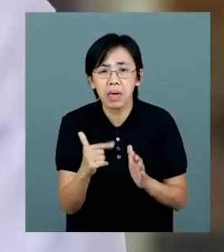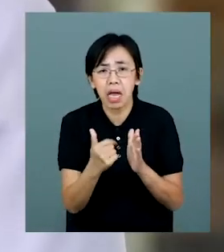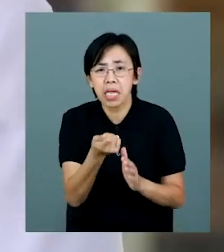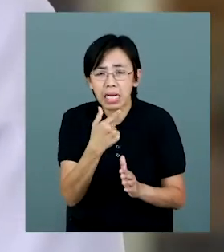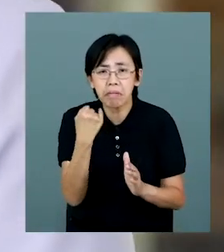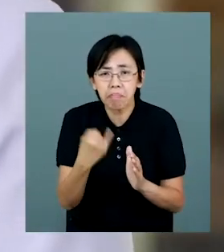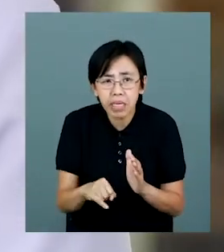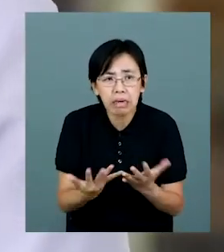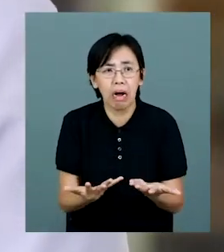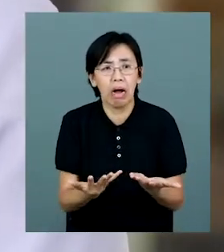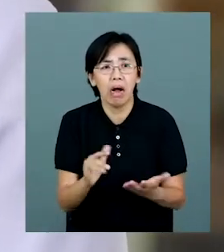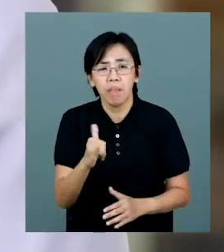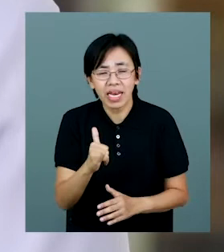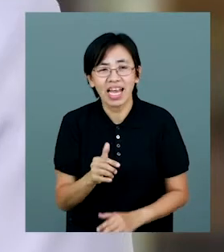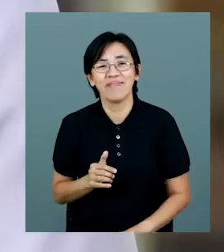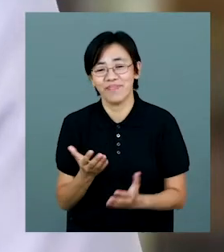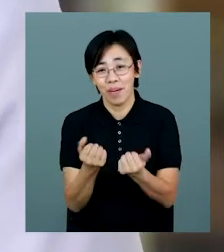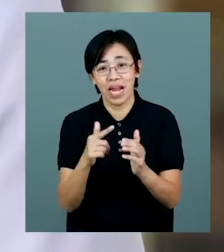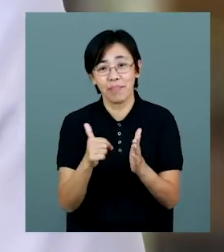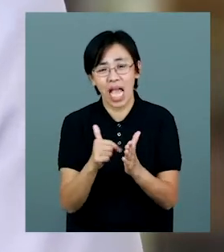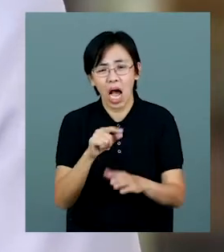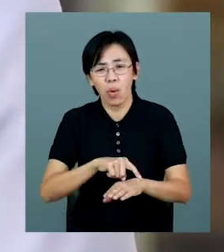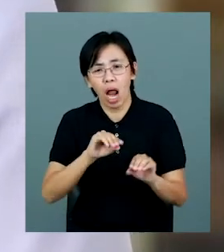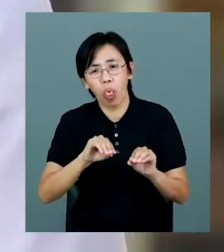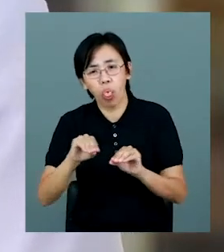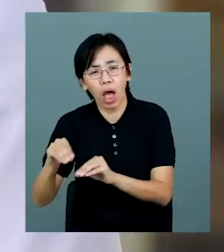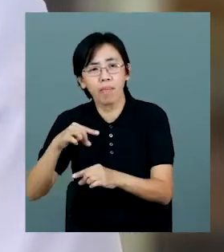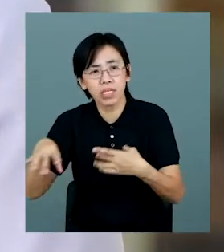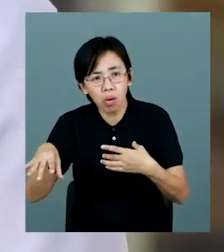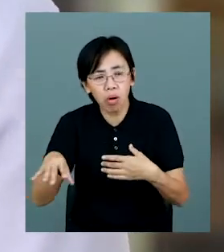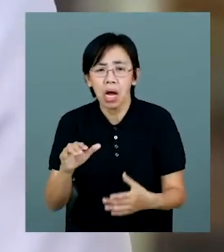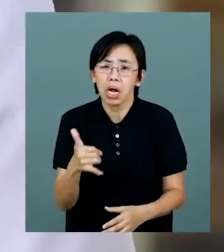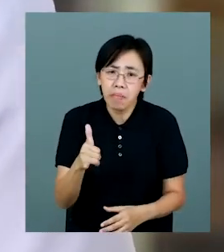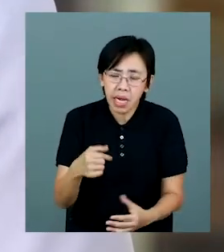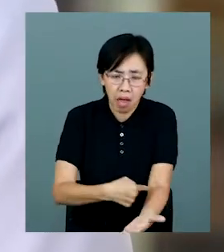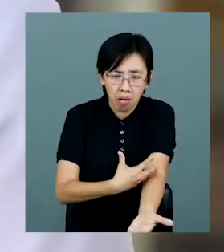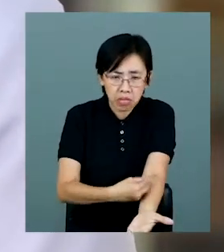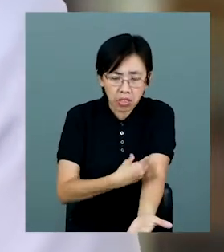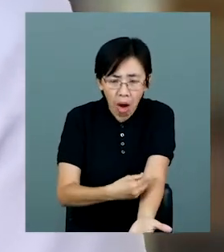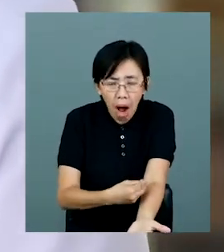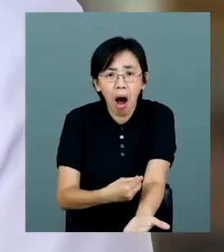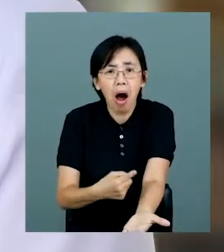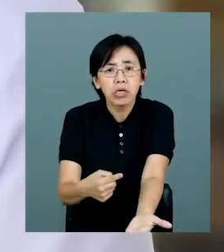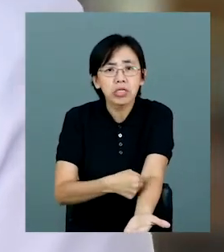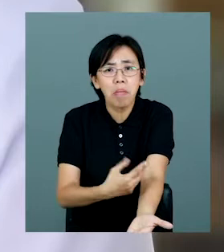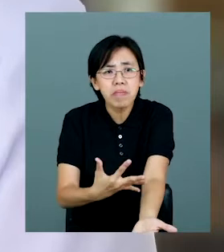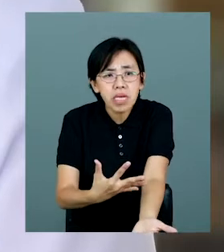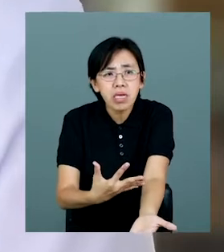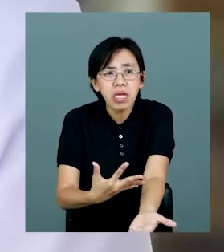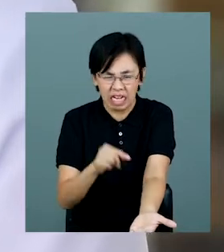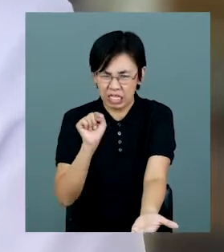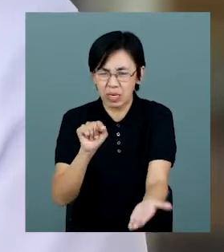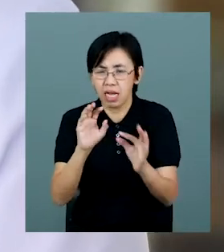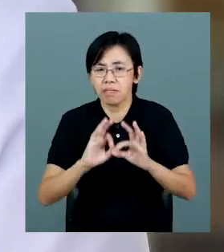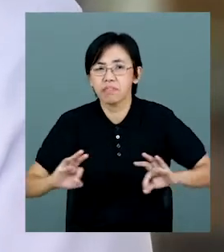อาจจะกินยาไม่ถูกต้องอาจจะมาได้รับยาไม่ตรงนัดหรือว่าอาจจะขาดการเจาะเลือดอะไรพวกนี้ค่ะ